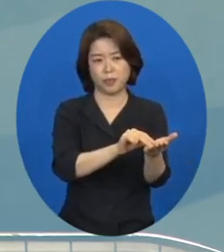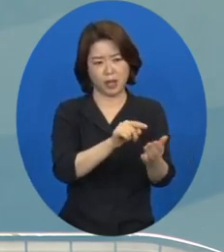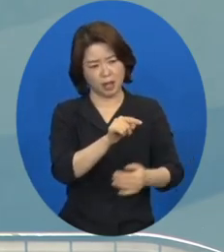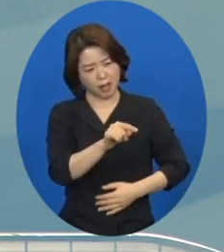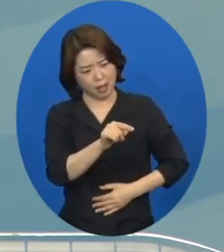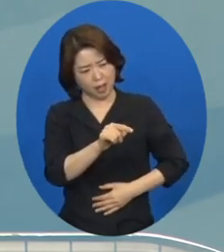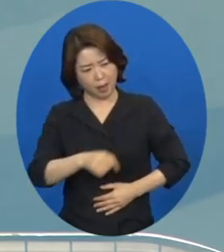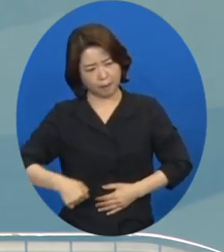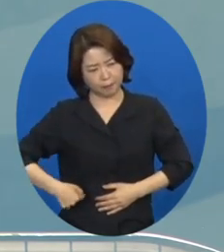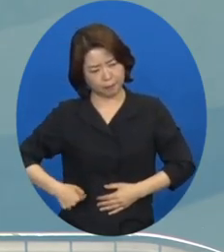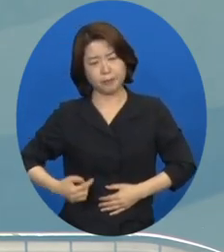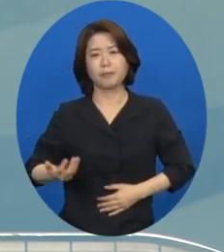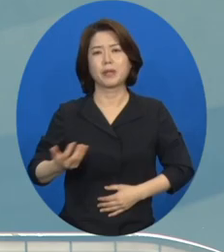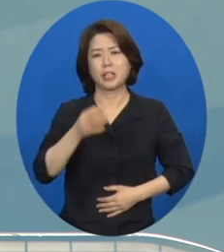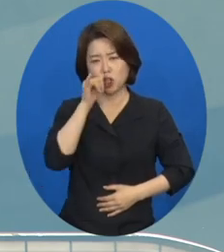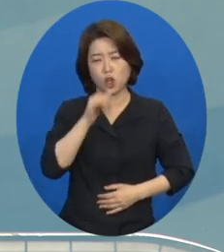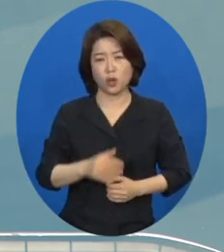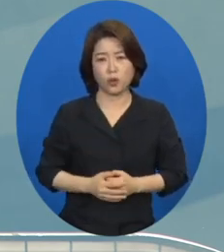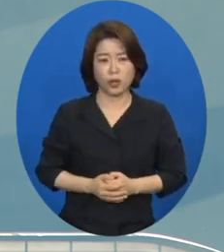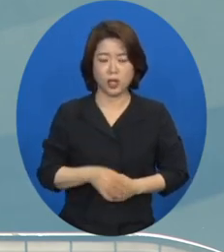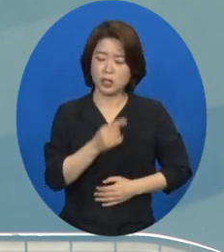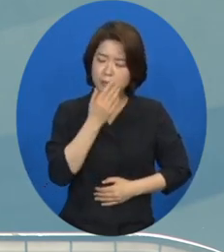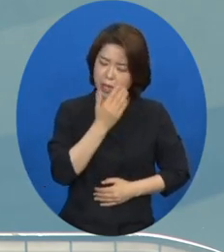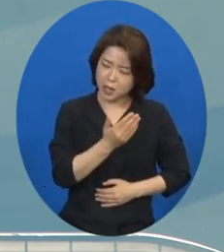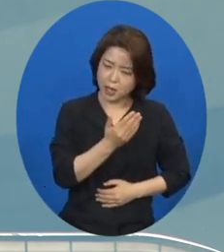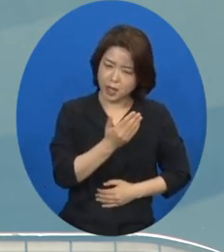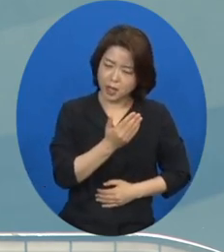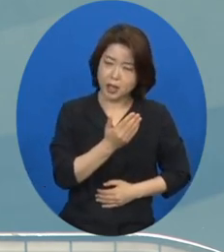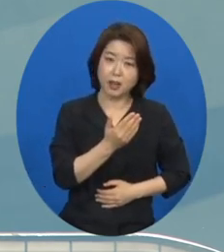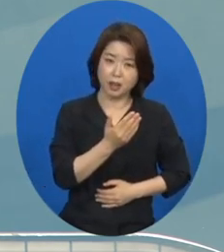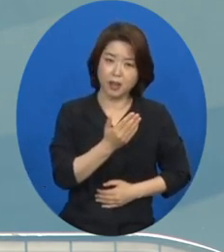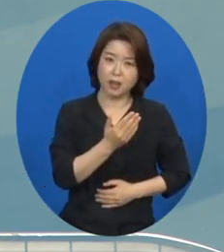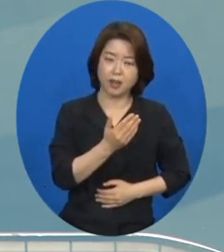걸려요. 이거 가능한 일인가?